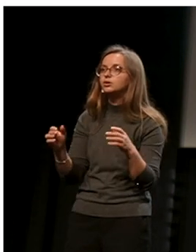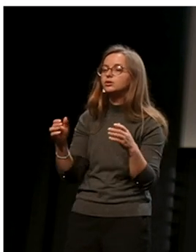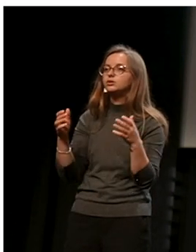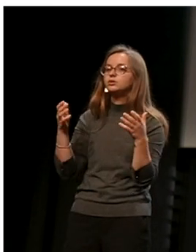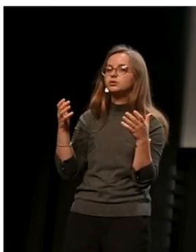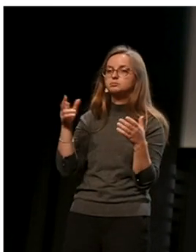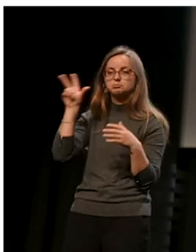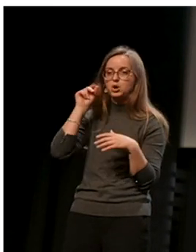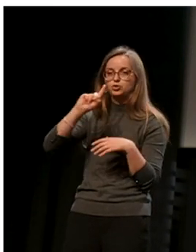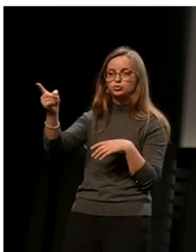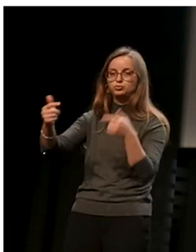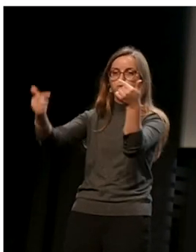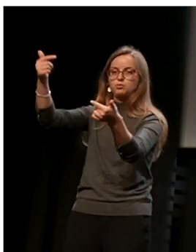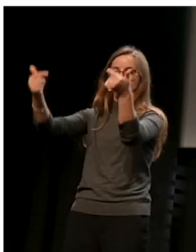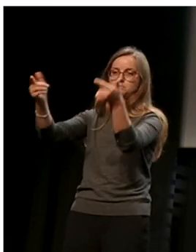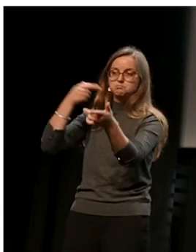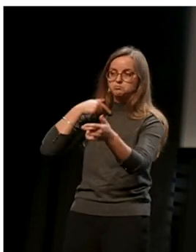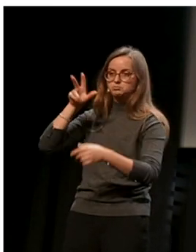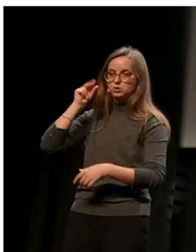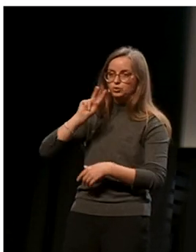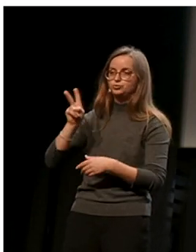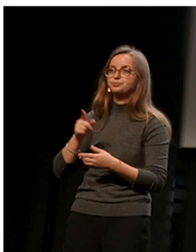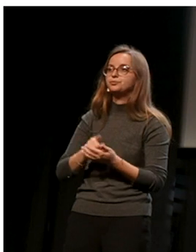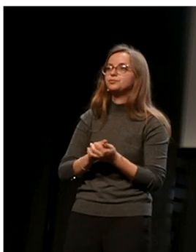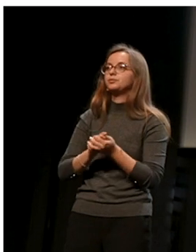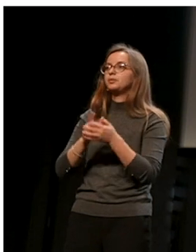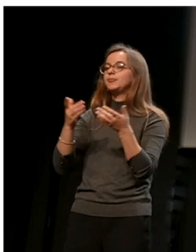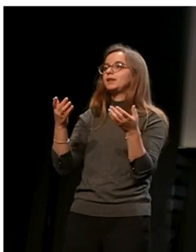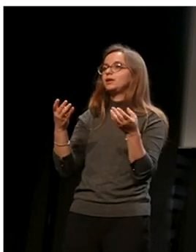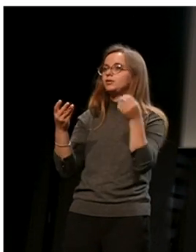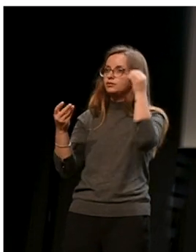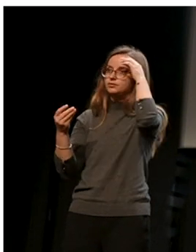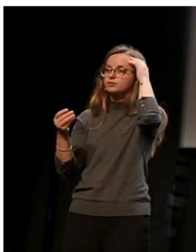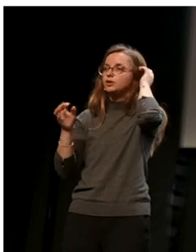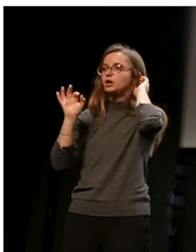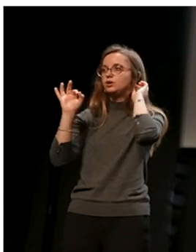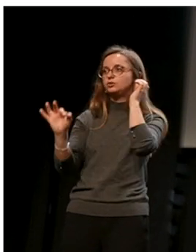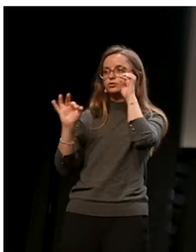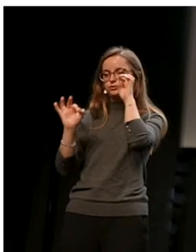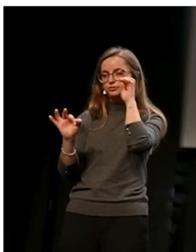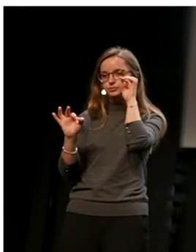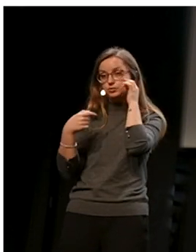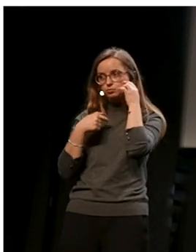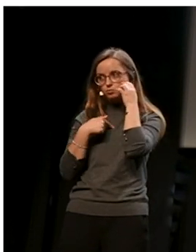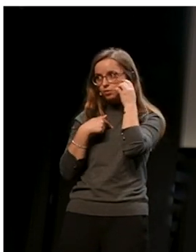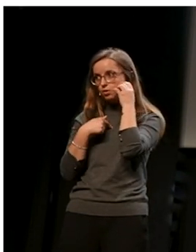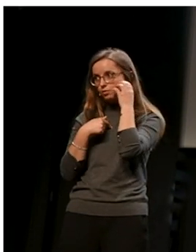Je réponds à ma question, c'est une aubaine. C'est une aubaine. Et en même temps, ce que je me dis, parce que je sais très bien qu'on va tous être